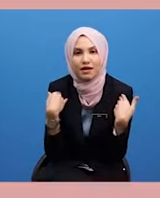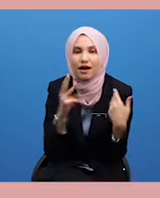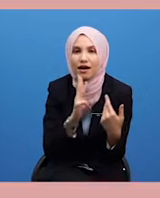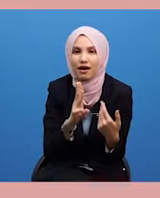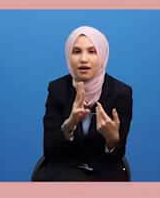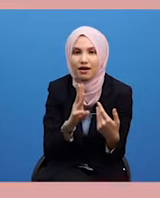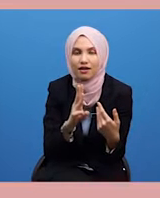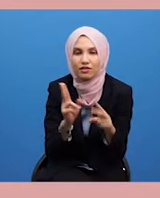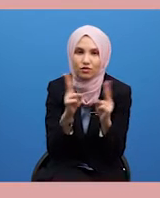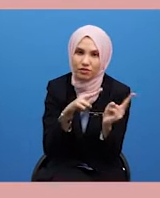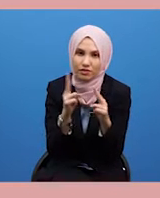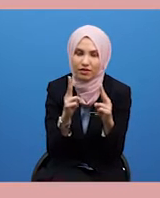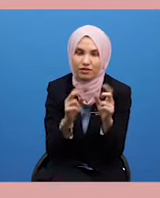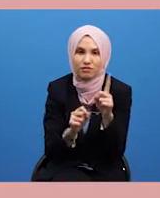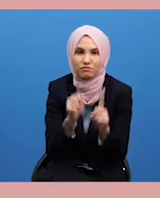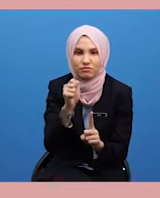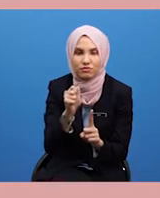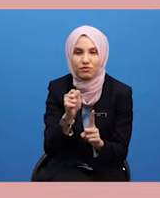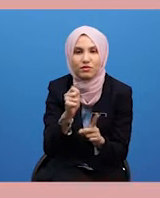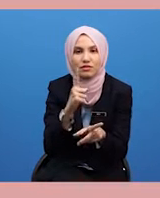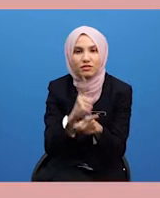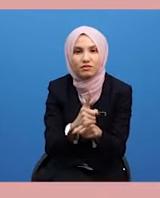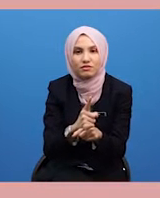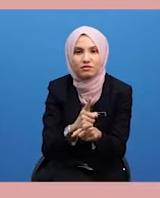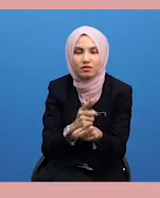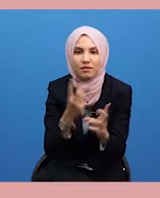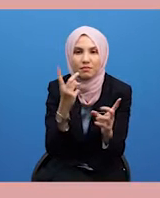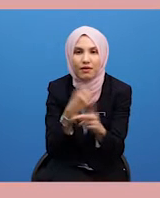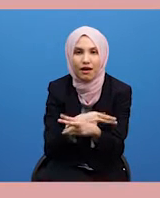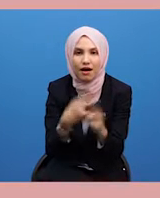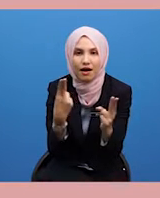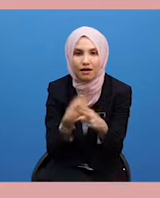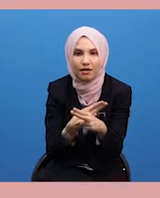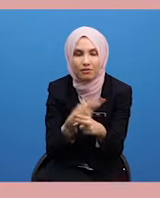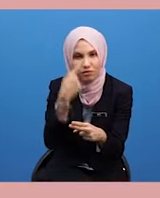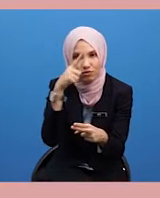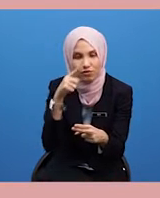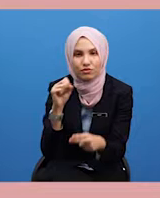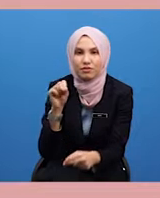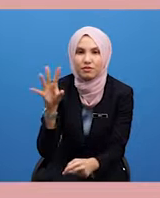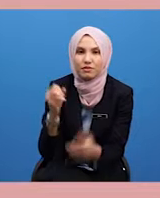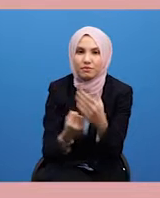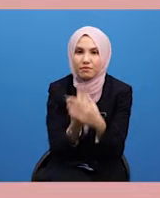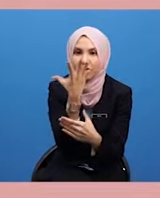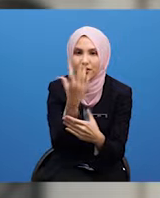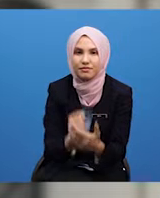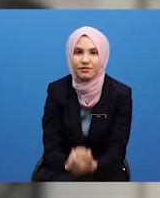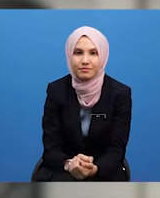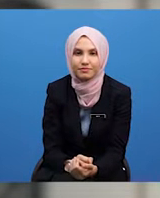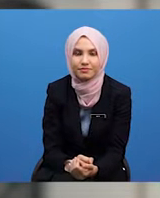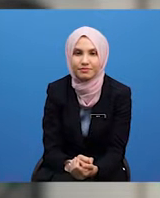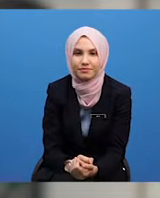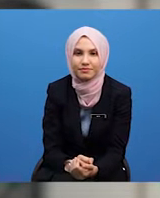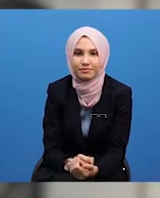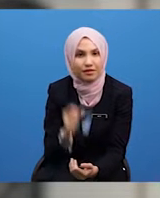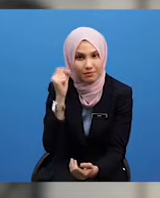udara atau suhu yang sesuai yang telah menghalang bagi biji benih ini untuk bercambah.